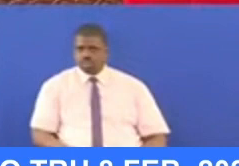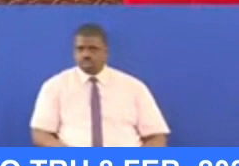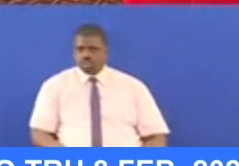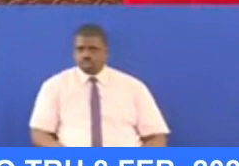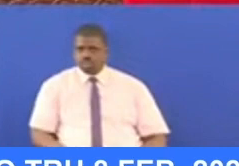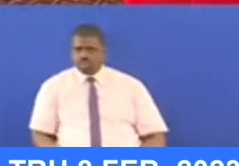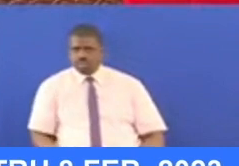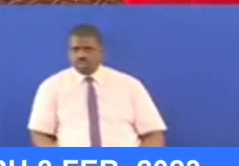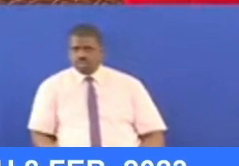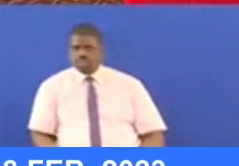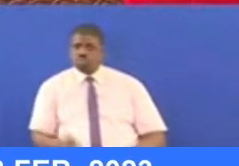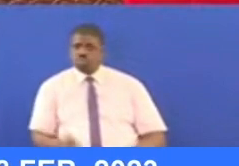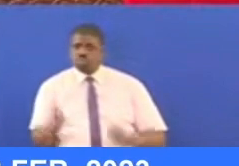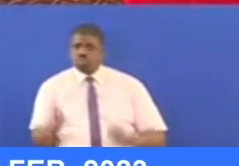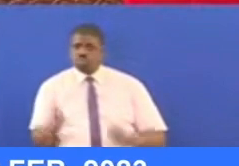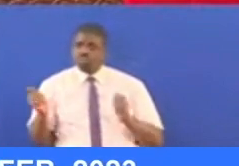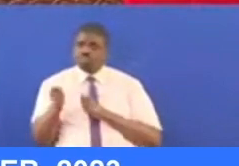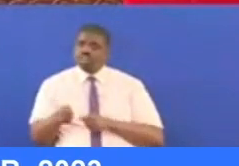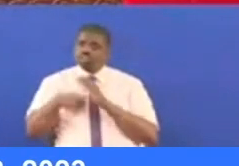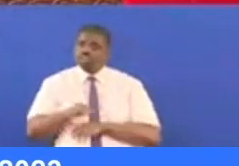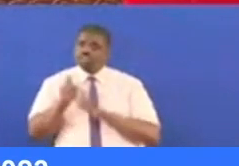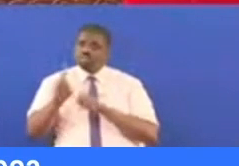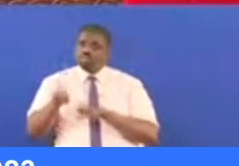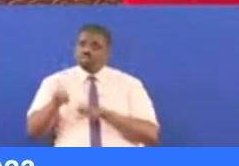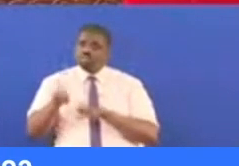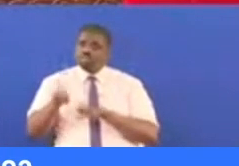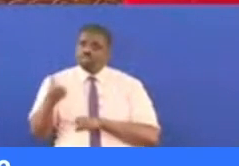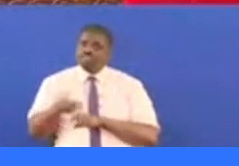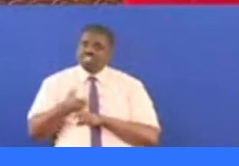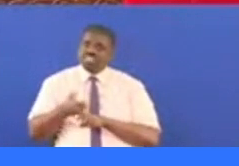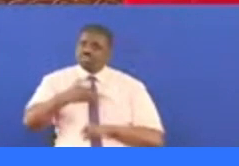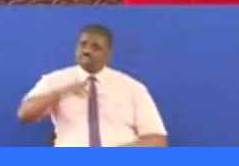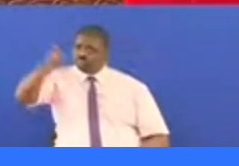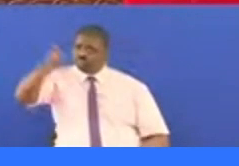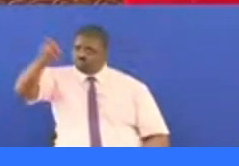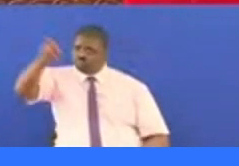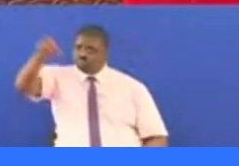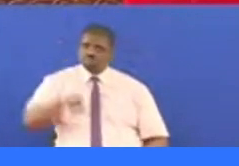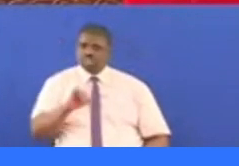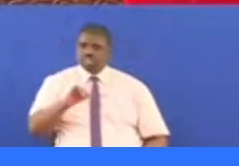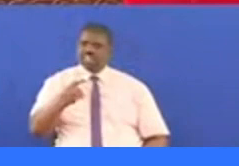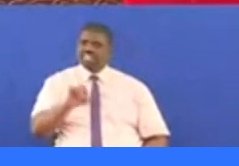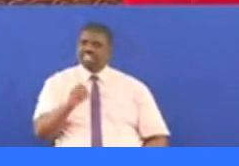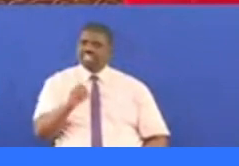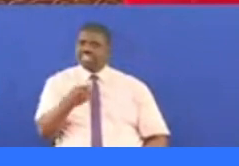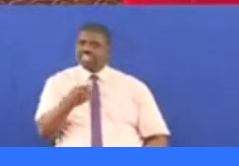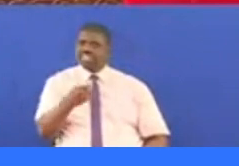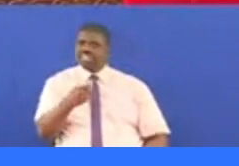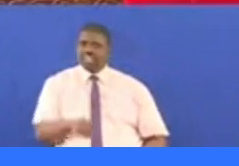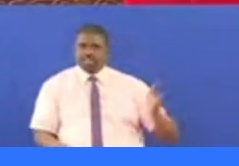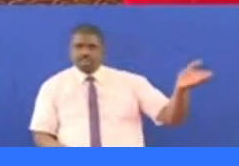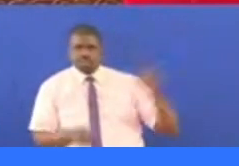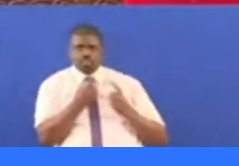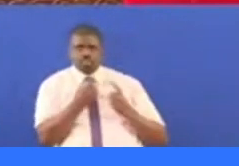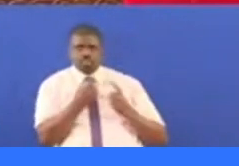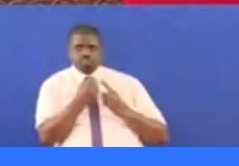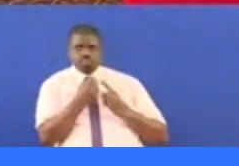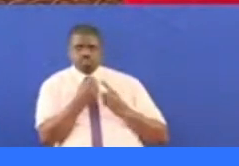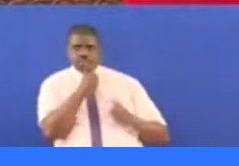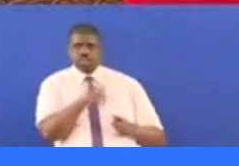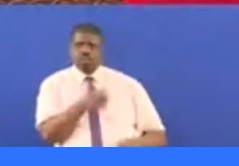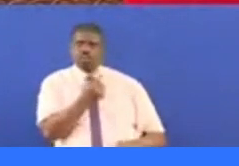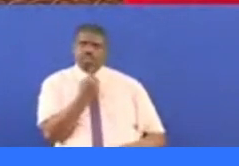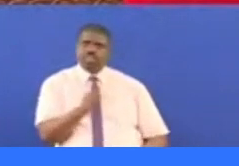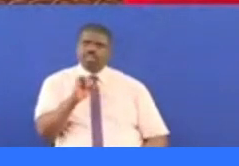Kuna wafugaji, Mwenyekiti, wako huko vijijini kwetu Joy Tigi, watu wanafuga, na hata hapa amezungumza hapa mzungumzaji wa kwanza amesema